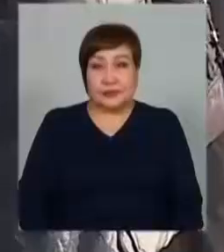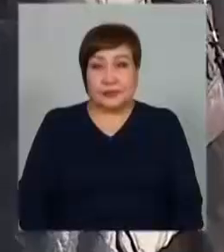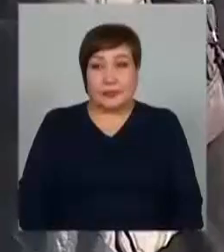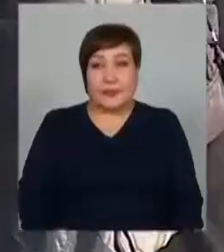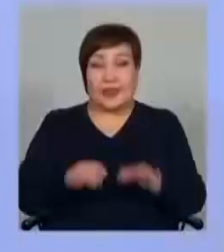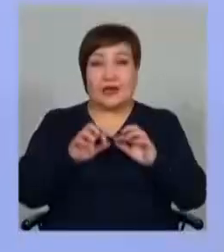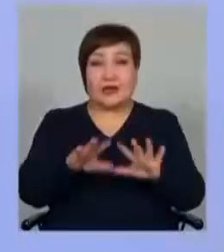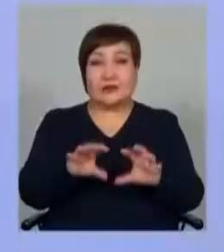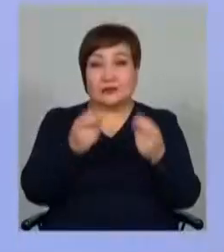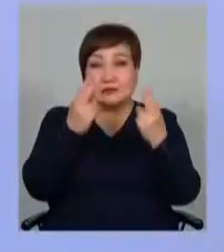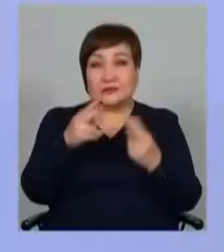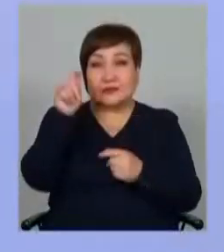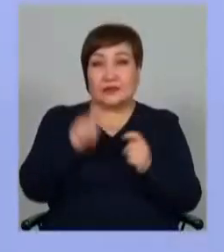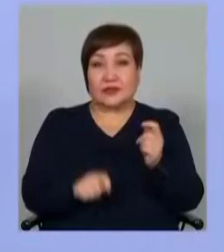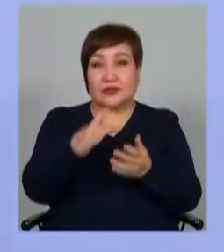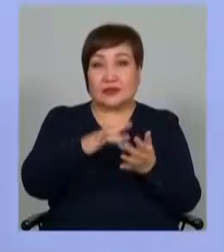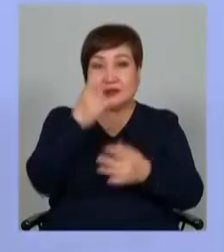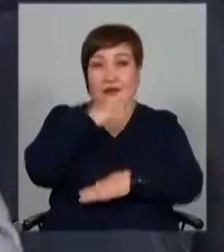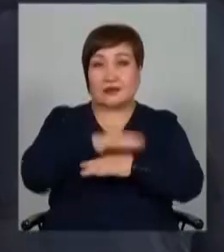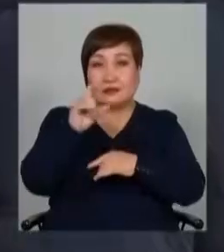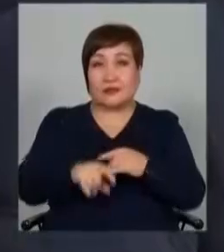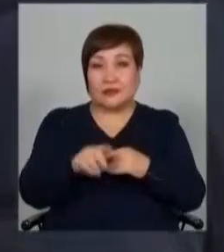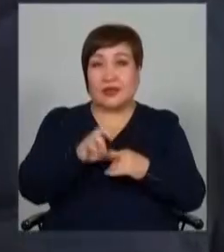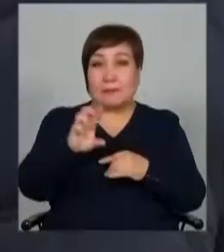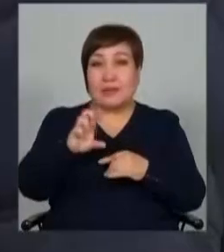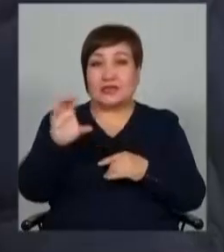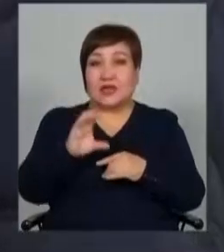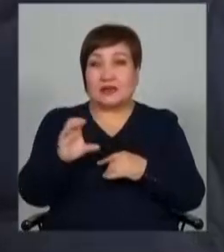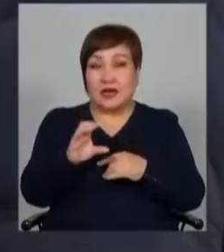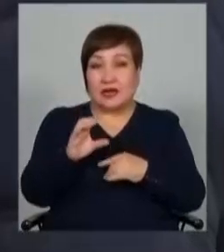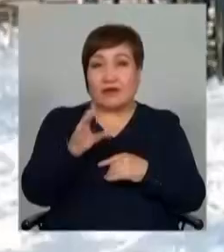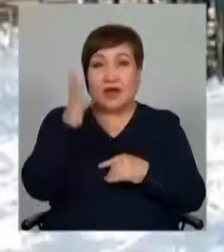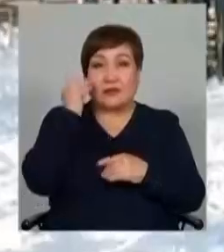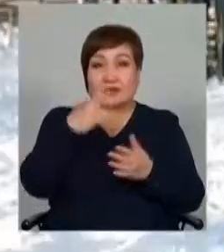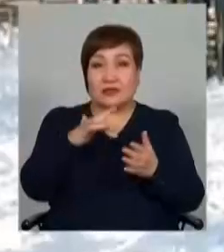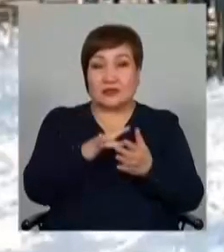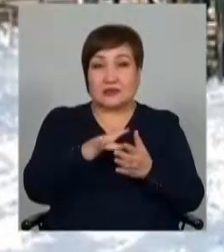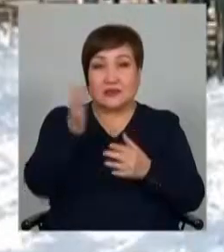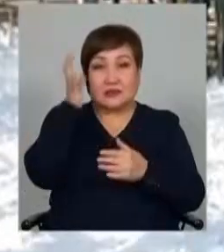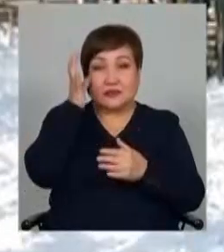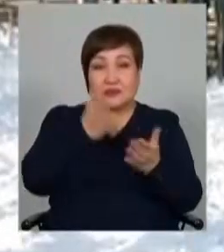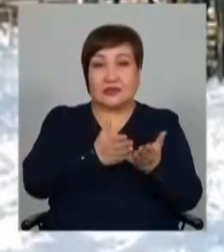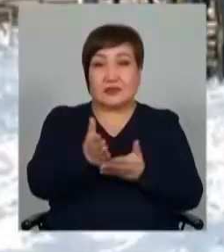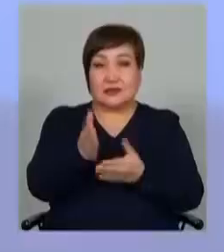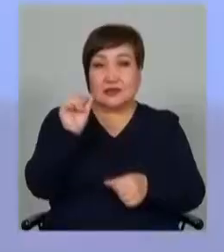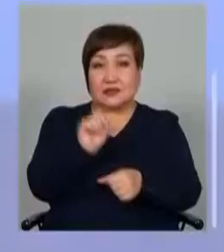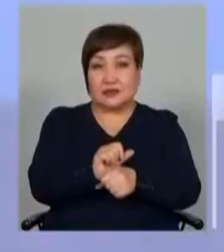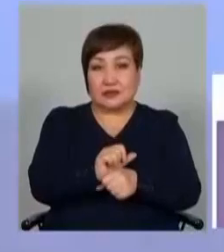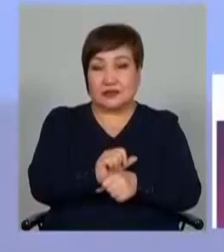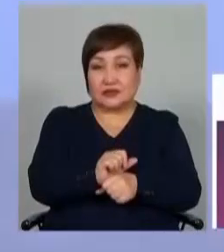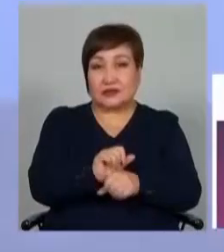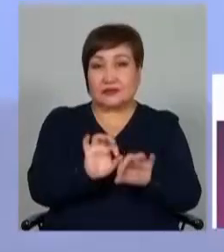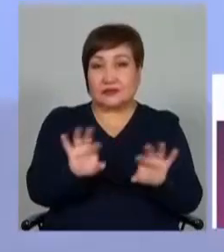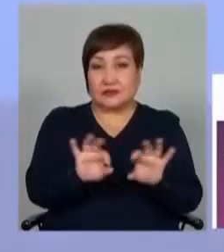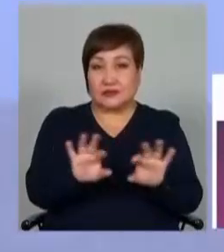Шараға арнайы келген қала әкімі Бақытжан Сағынтаев Алматыда білім саласында атқарылып жатқан жұмыстарға ерекше тоқталды. Ыбырай Алтынсарин өзі